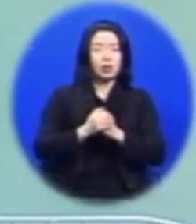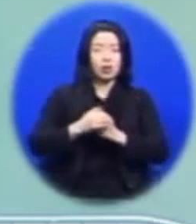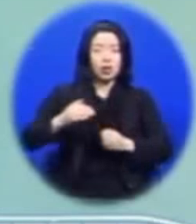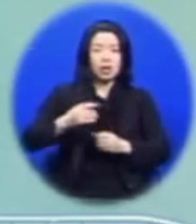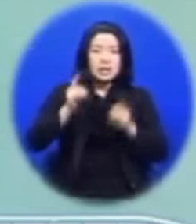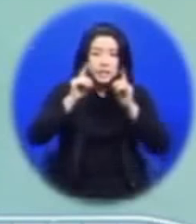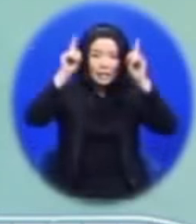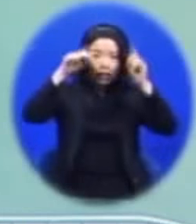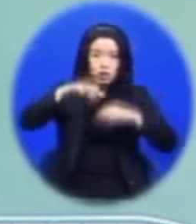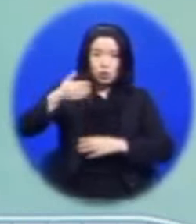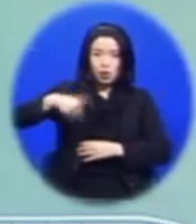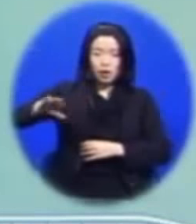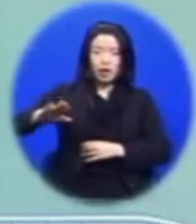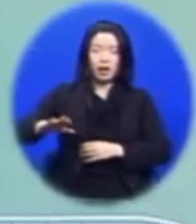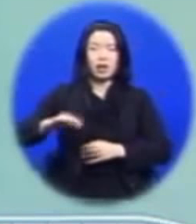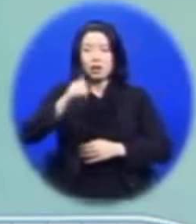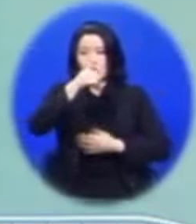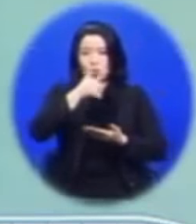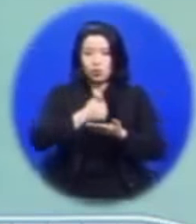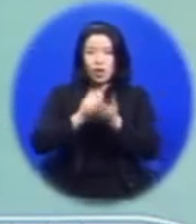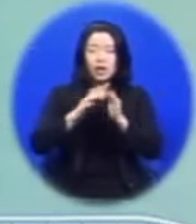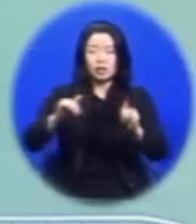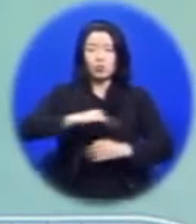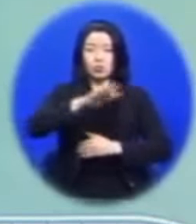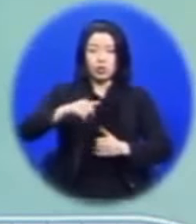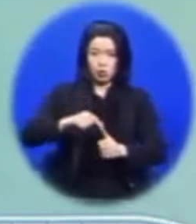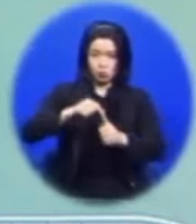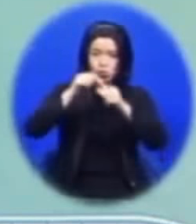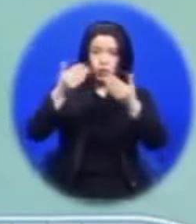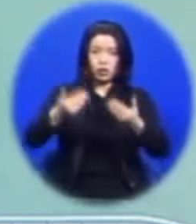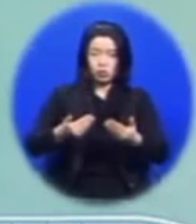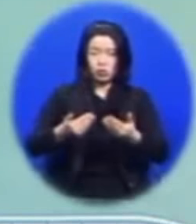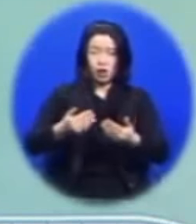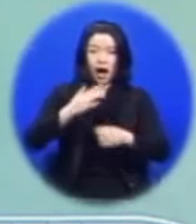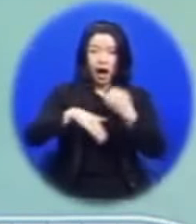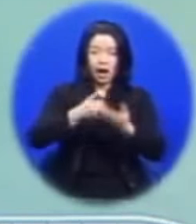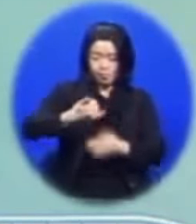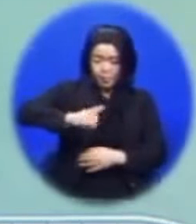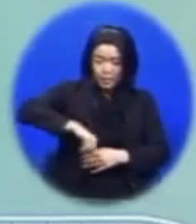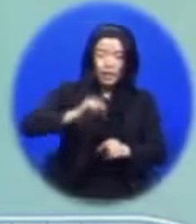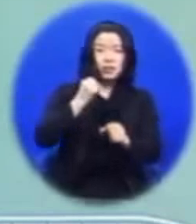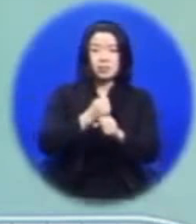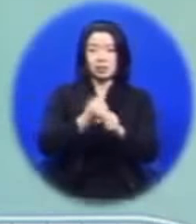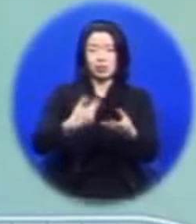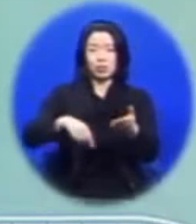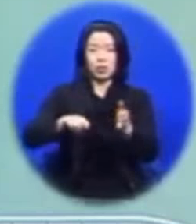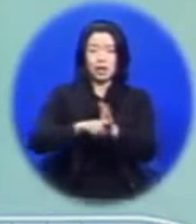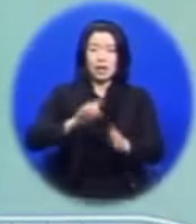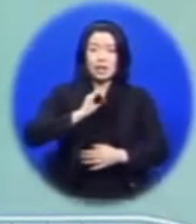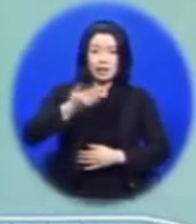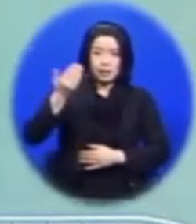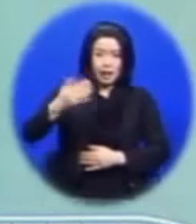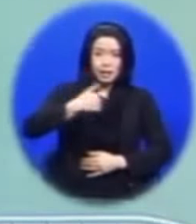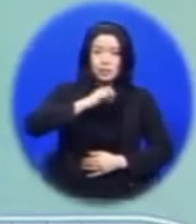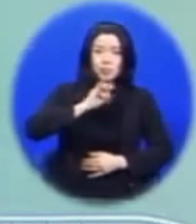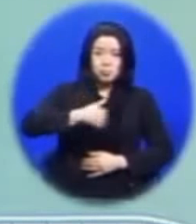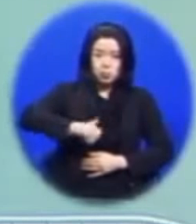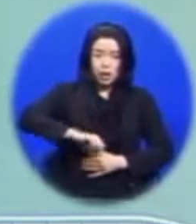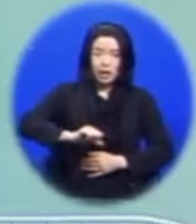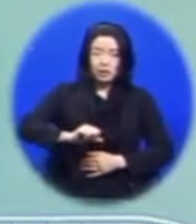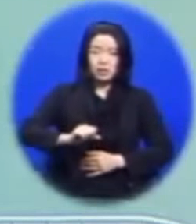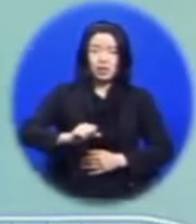지옥에 갈 수밖에 없는 죄인인 우리를 구원해서 하나님 자녀 삼으시려고 당신의 독생자를 우리를 위해